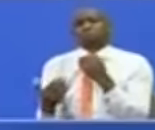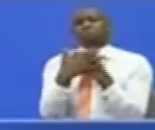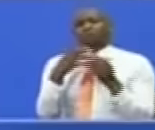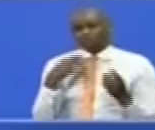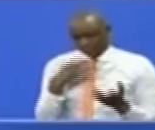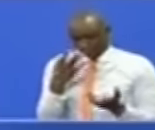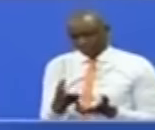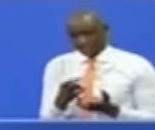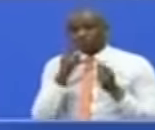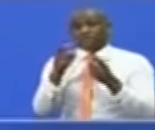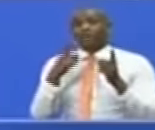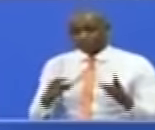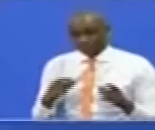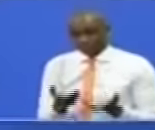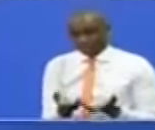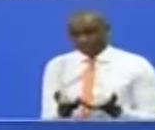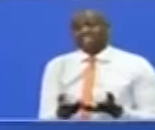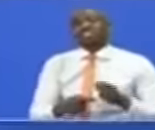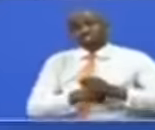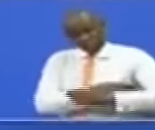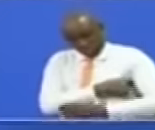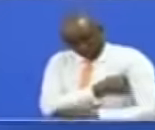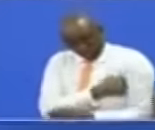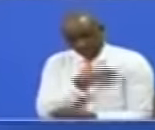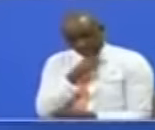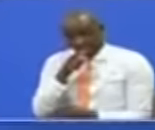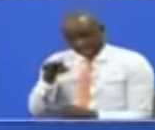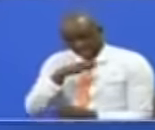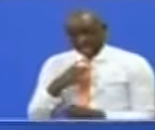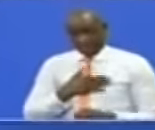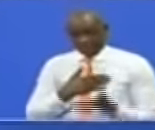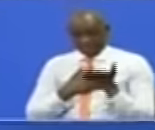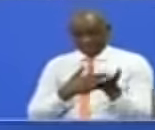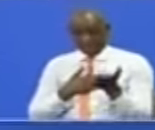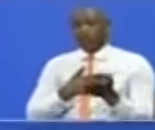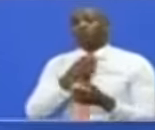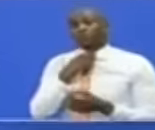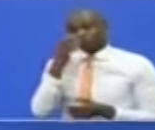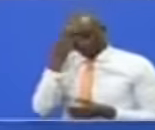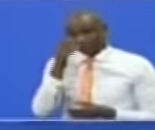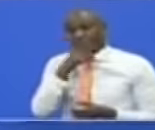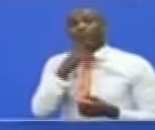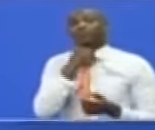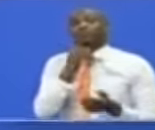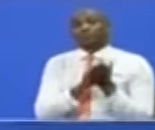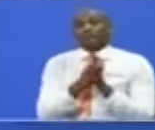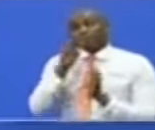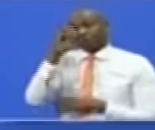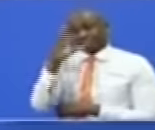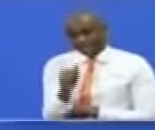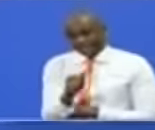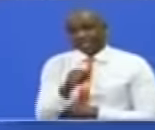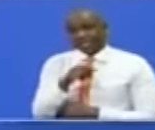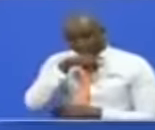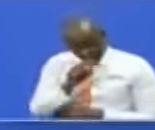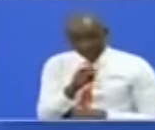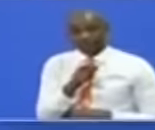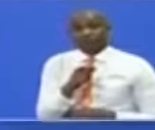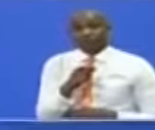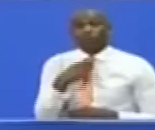insight wananchi, kwa sababu hata chief ambaye ako karibu na sisi sasa anataka kusimama kwa MCA, na tulikuwa tunataka yeye